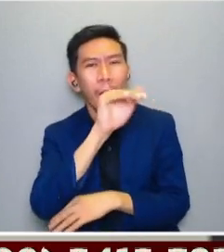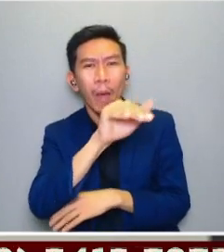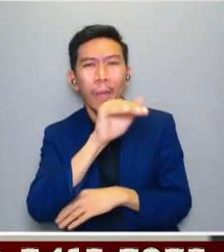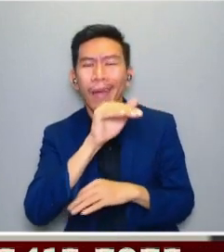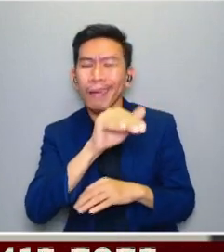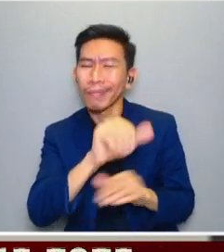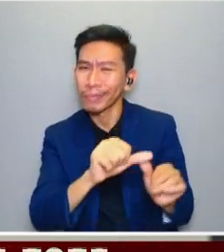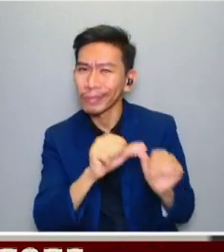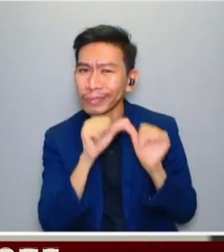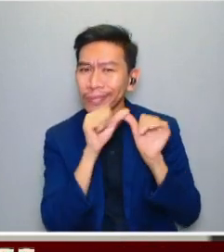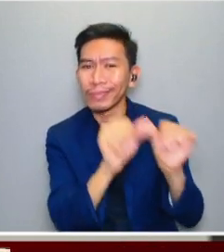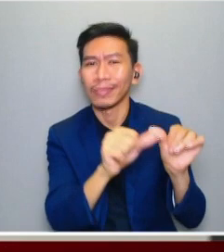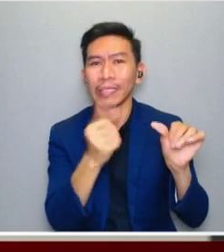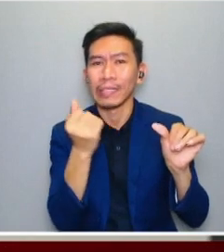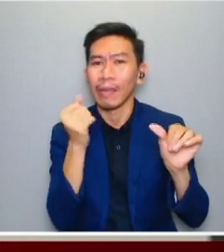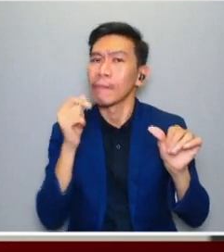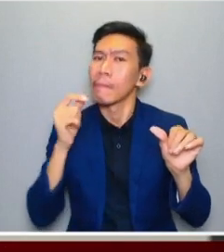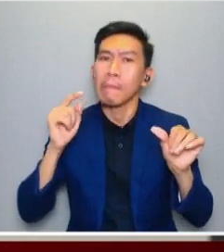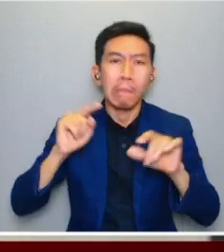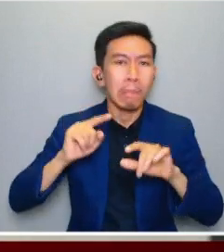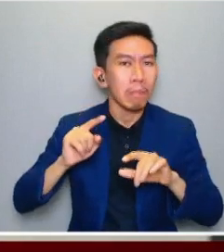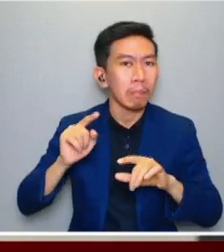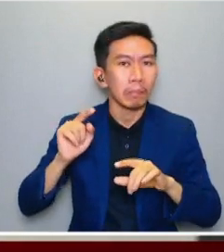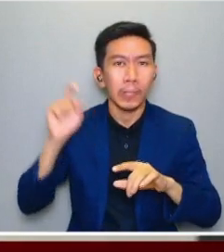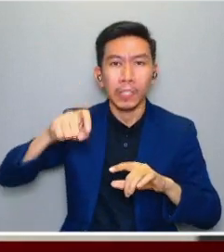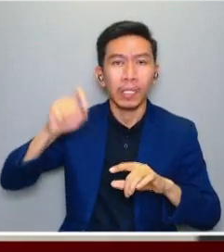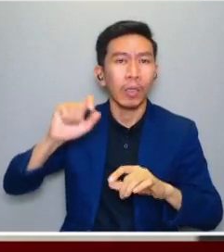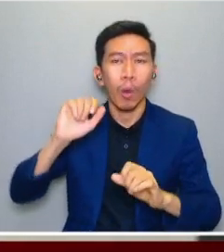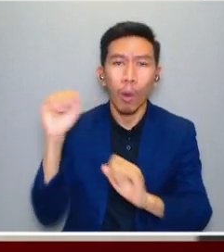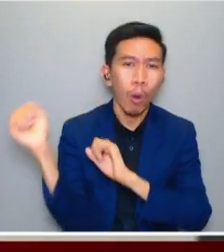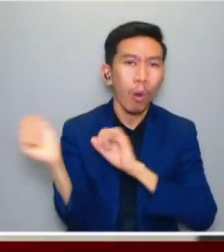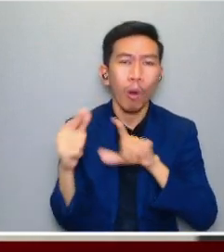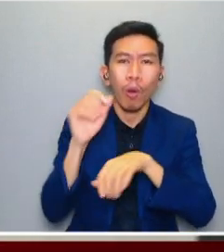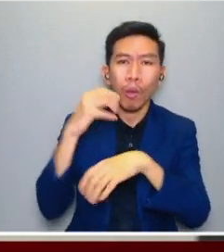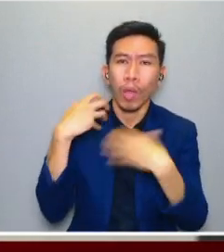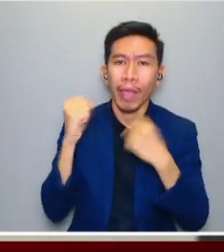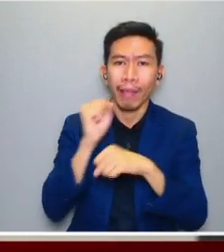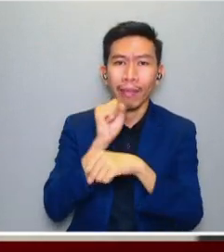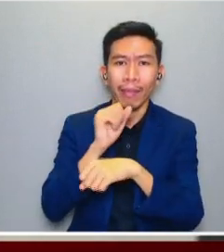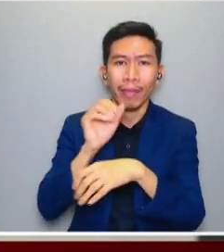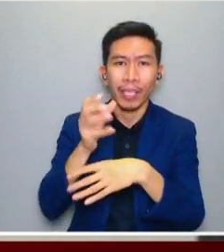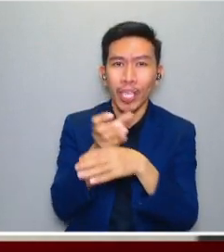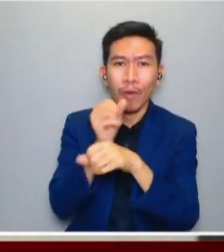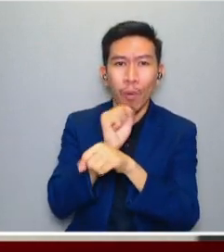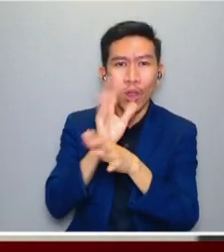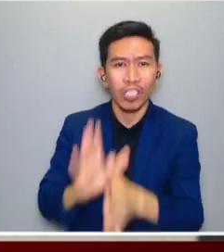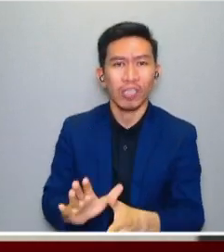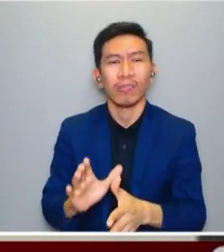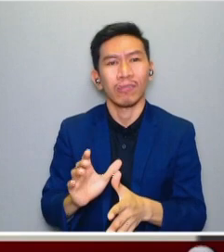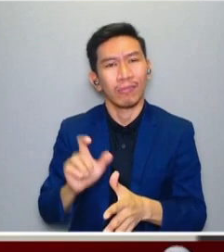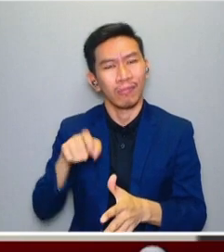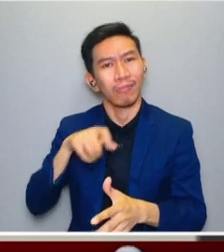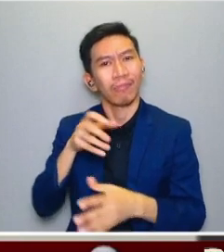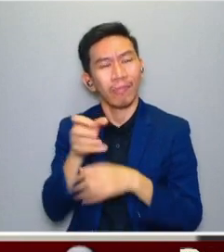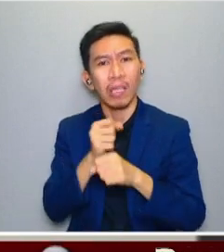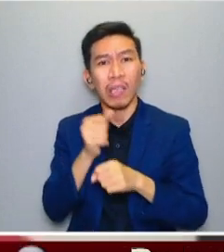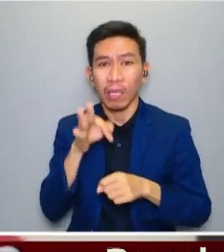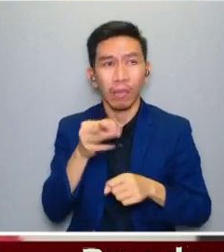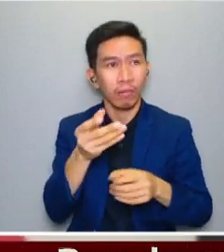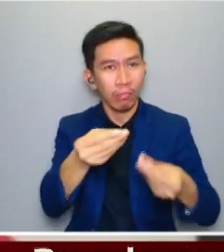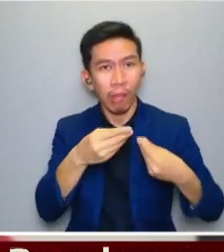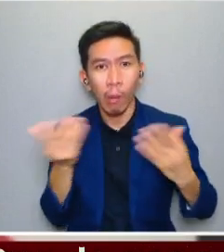o makatanggap lahat ng mga healthcare workers. Kung hindi po ninyo ibibigay ito, tandaan nyo po, gagalaw po